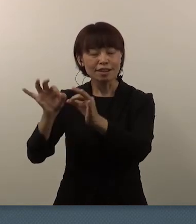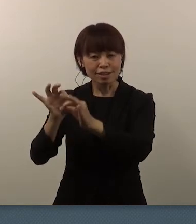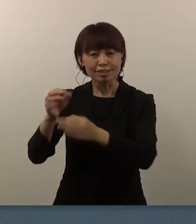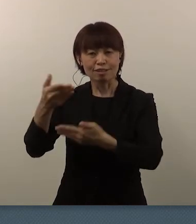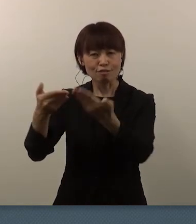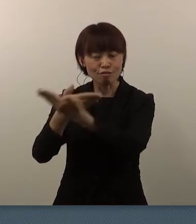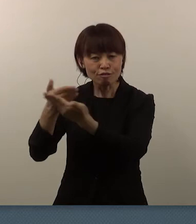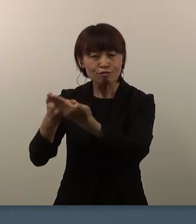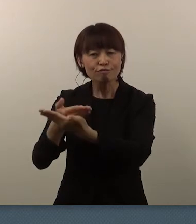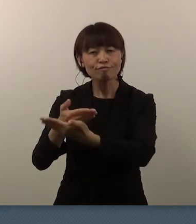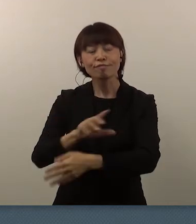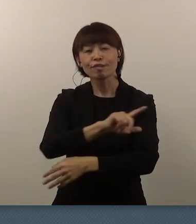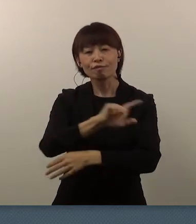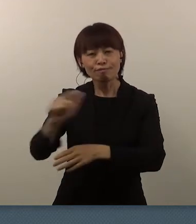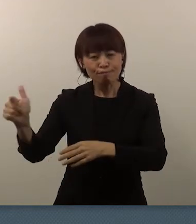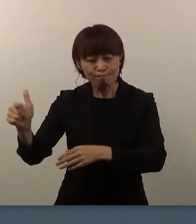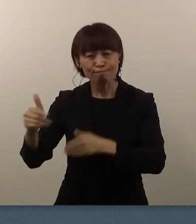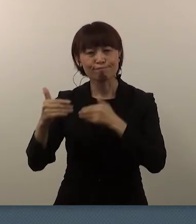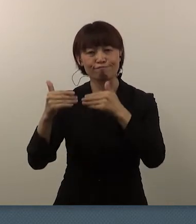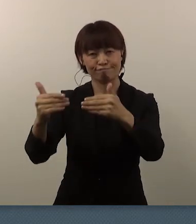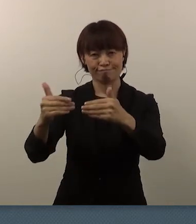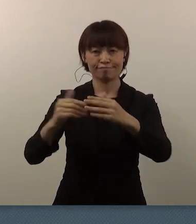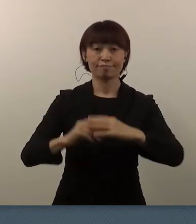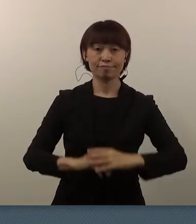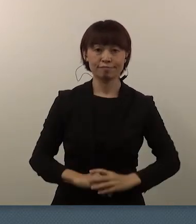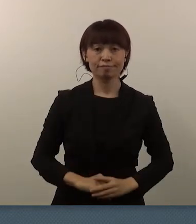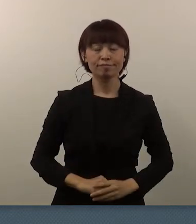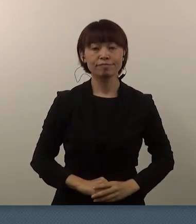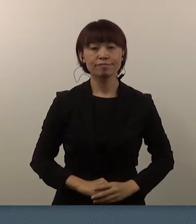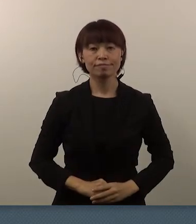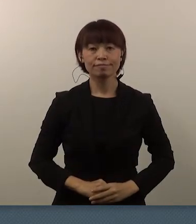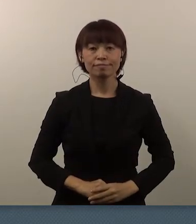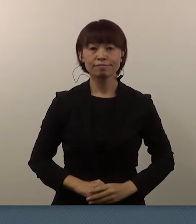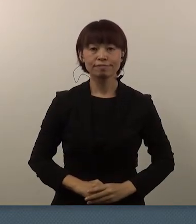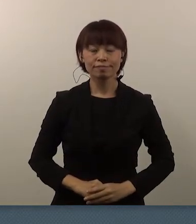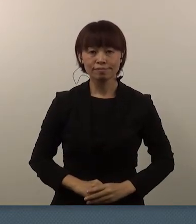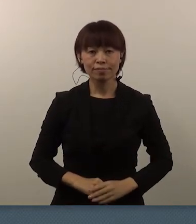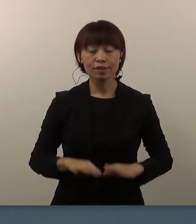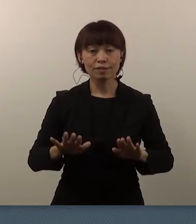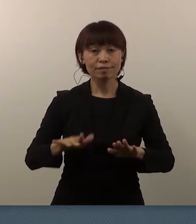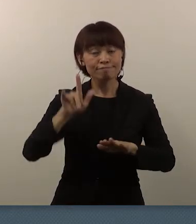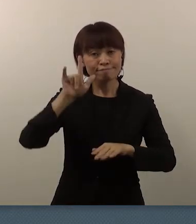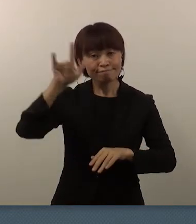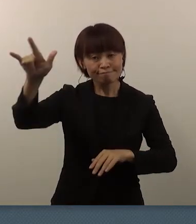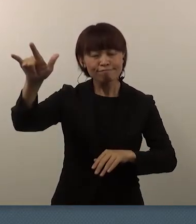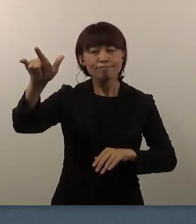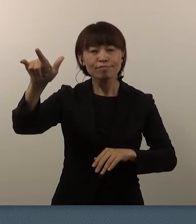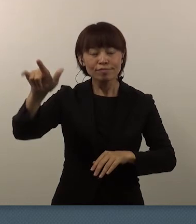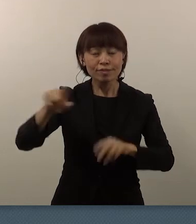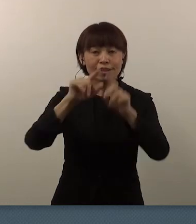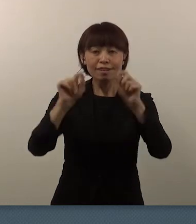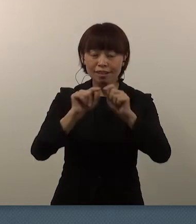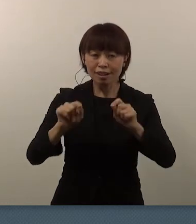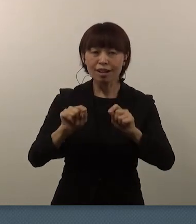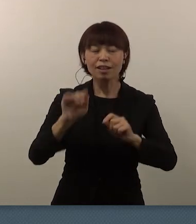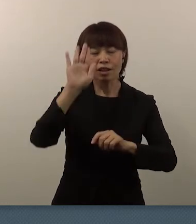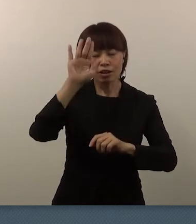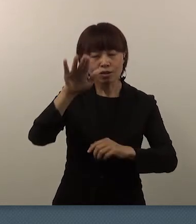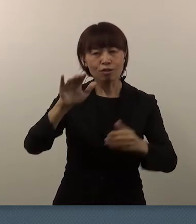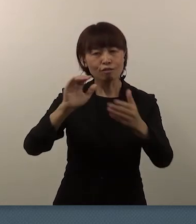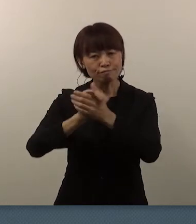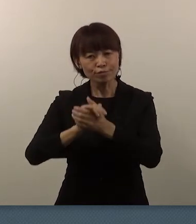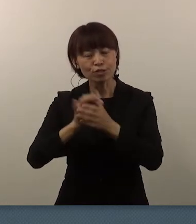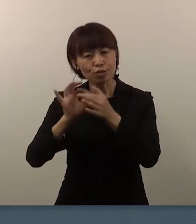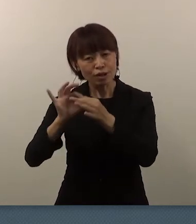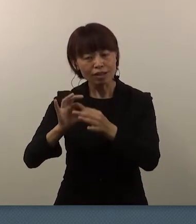方向の経済交流を促進してまいります。今回の訪問により、今後の友好関係、経済関係等のさらなる